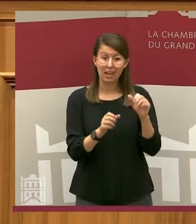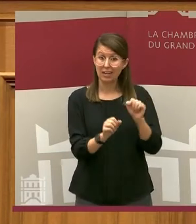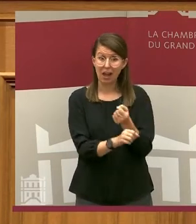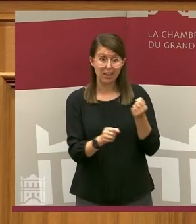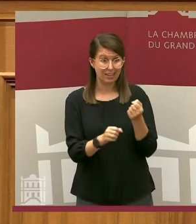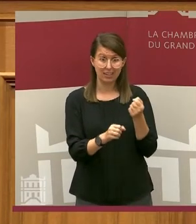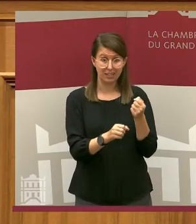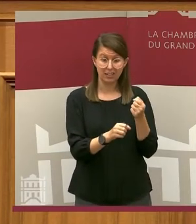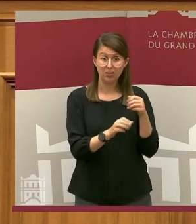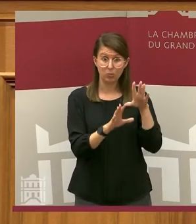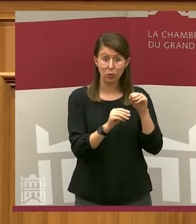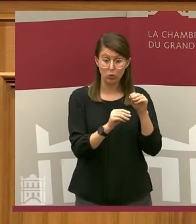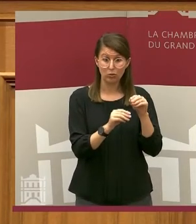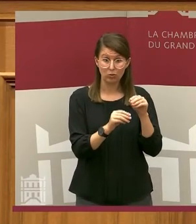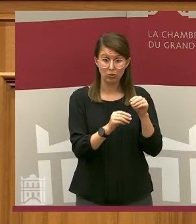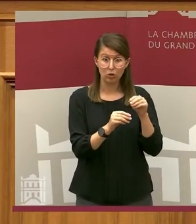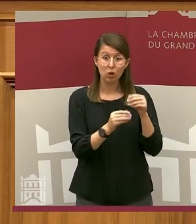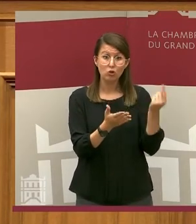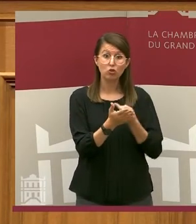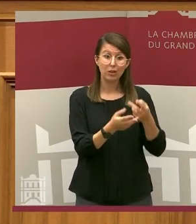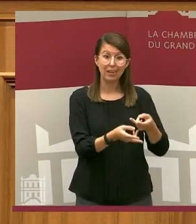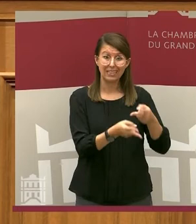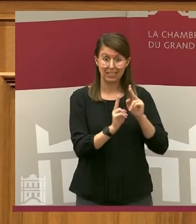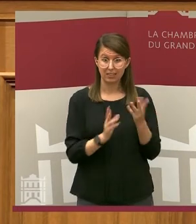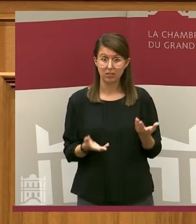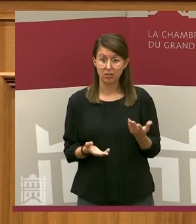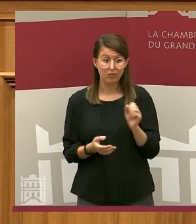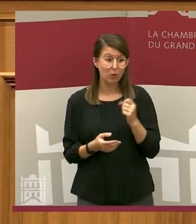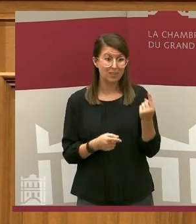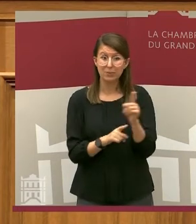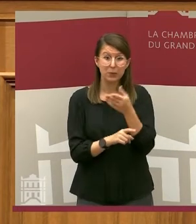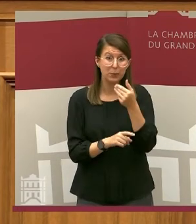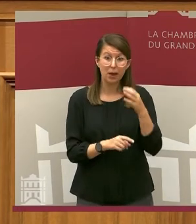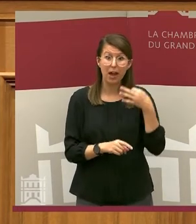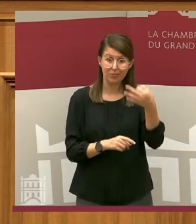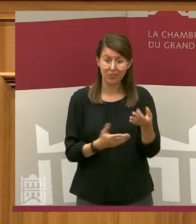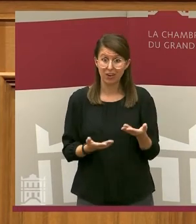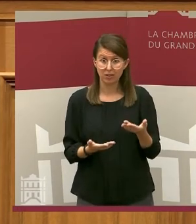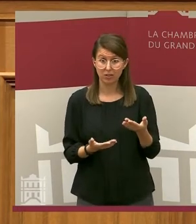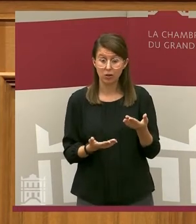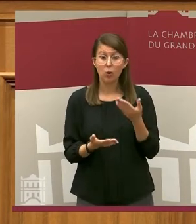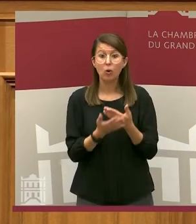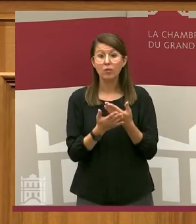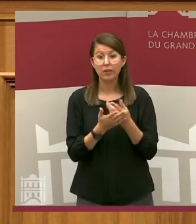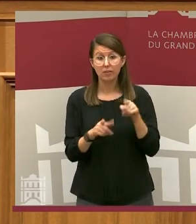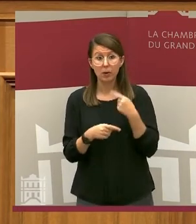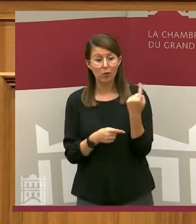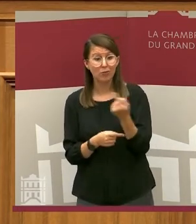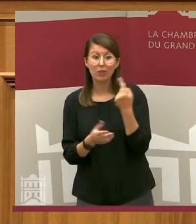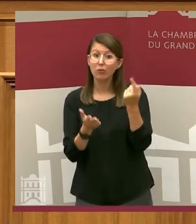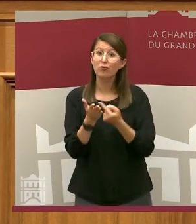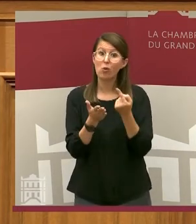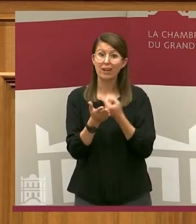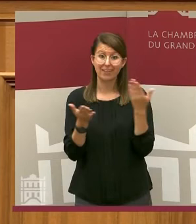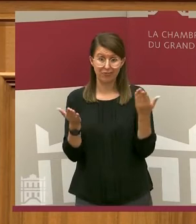profitieren, weil sie nicht aufruhen. Wir Piraten fordern dafür, dass eine Piste ausgeschafft wird, die es